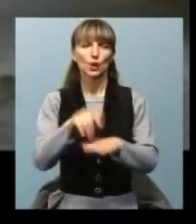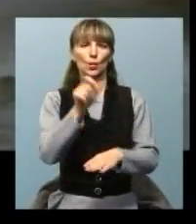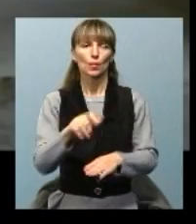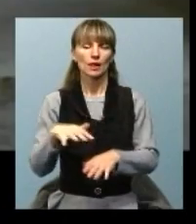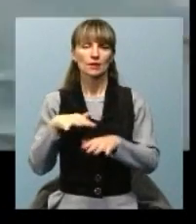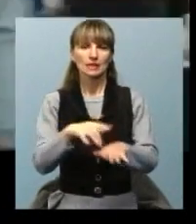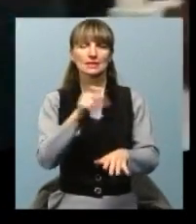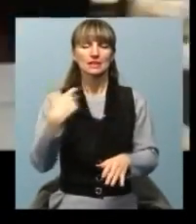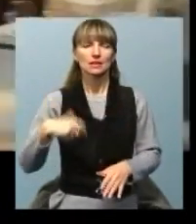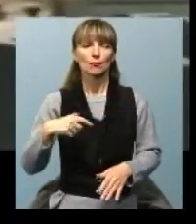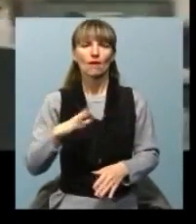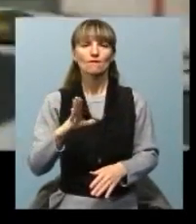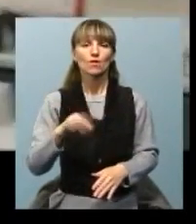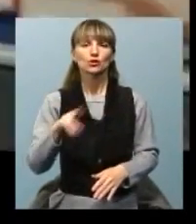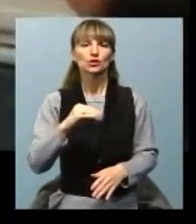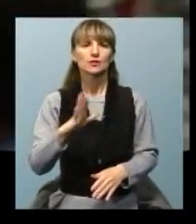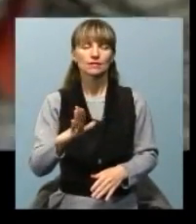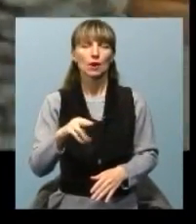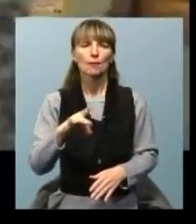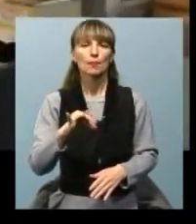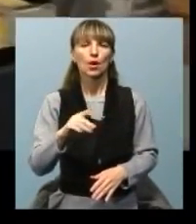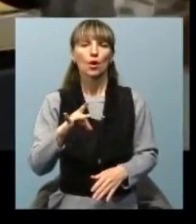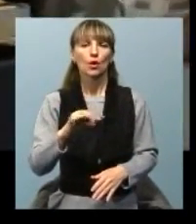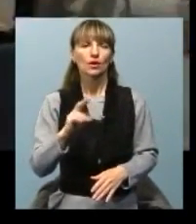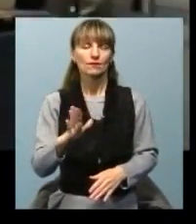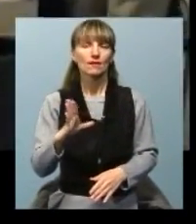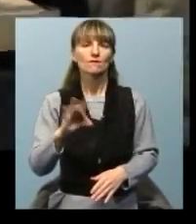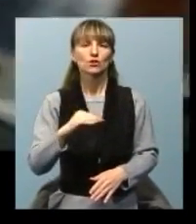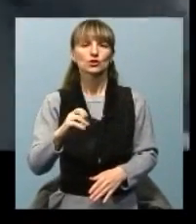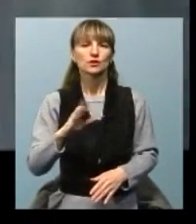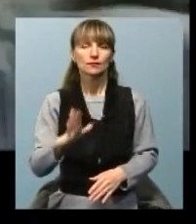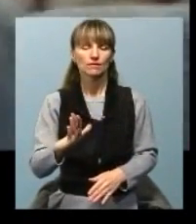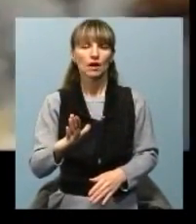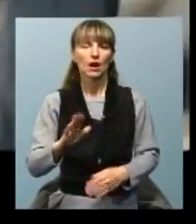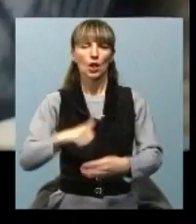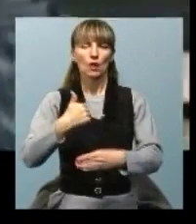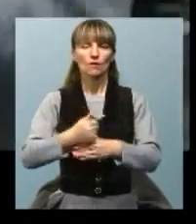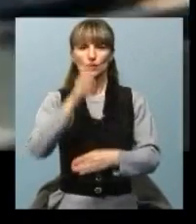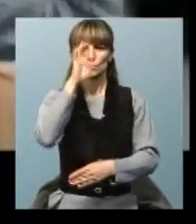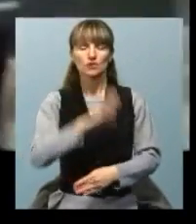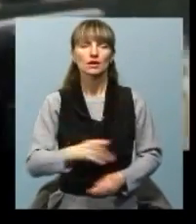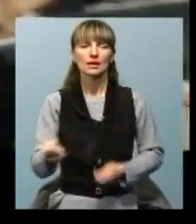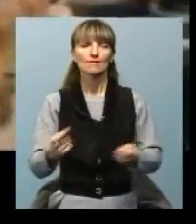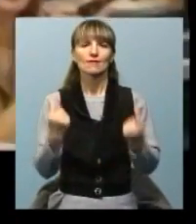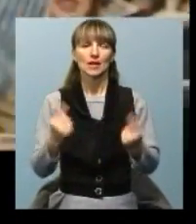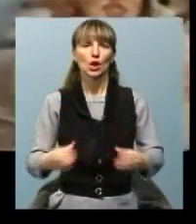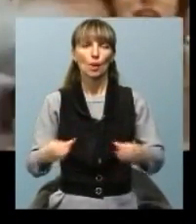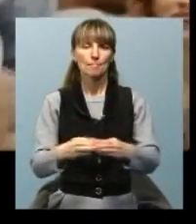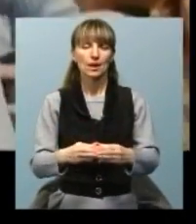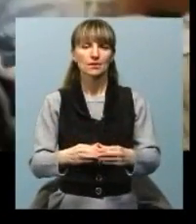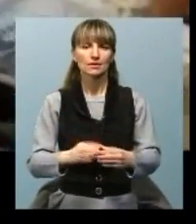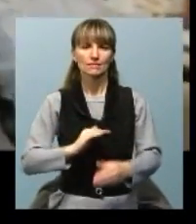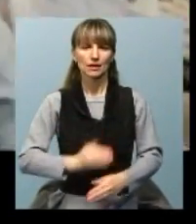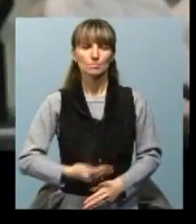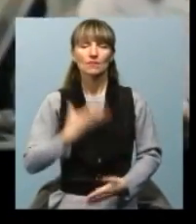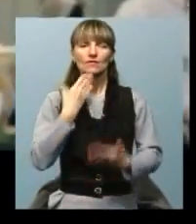серед вождів, пророків, царів, полководців, революційних лідерів, голів держав, керівників великих компаній у своїй